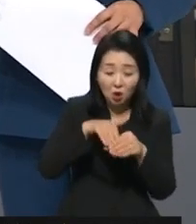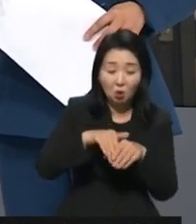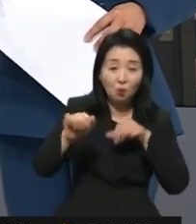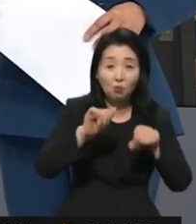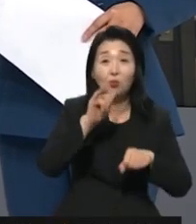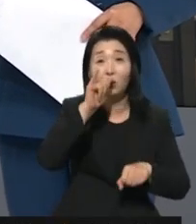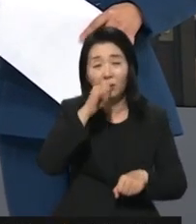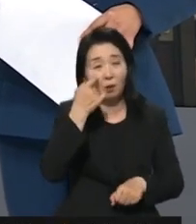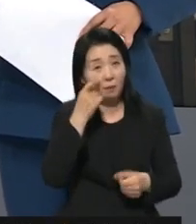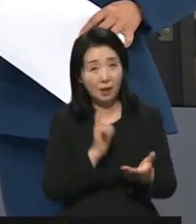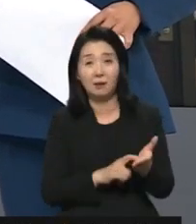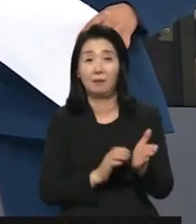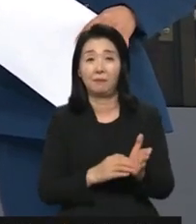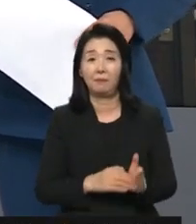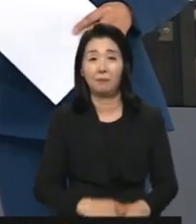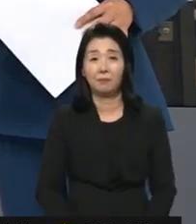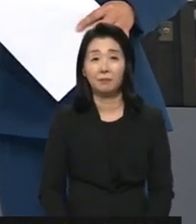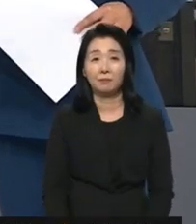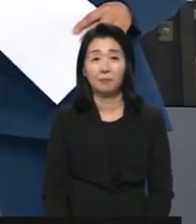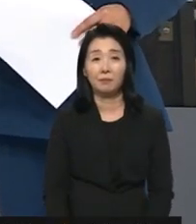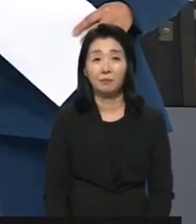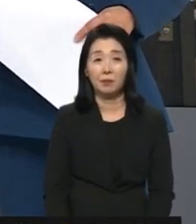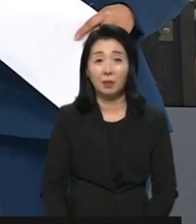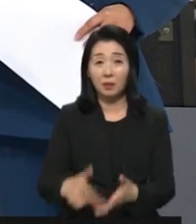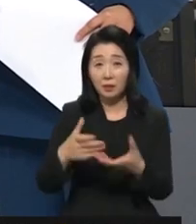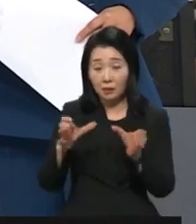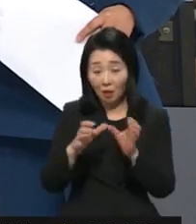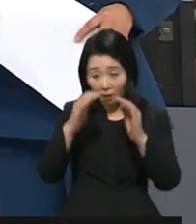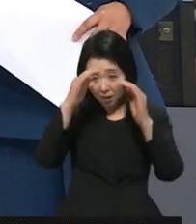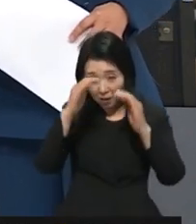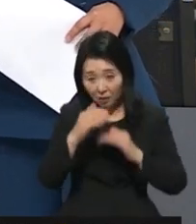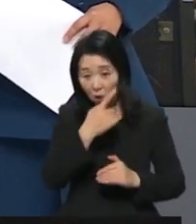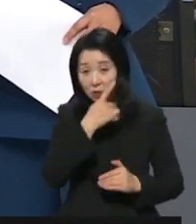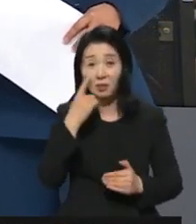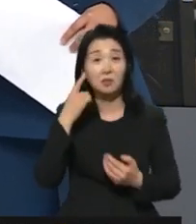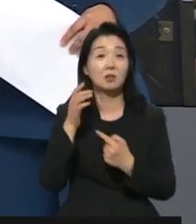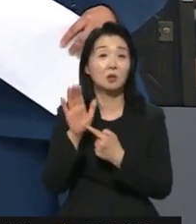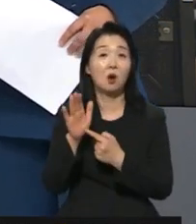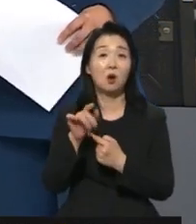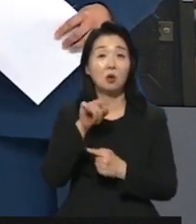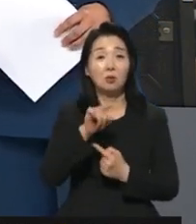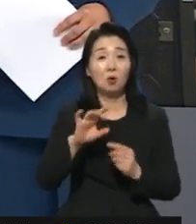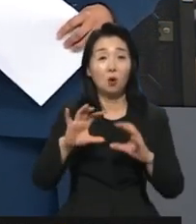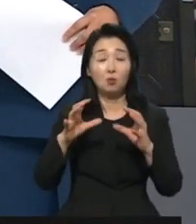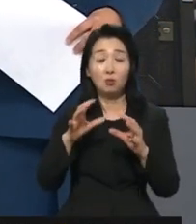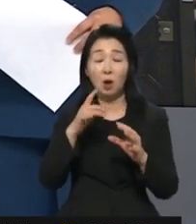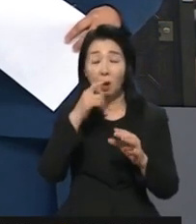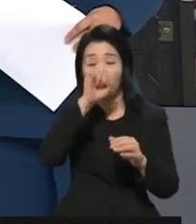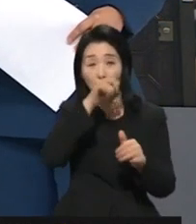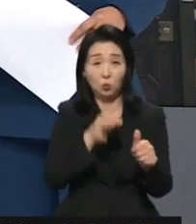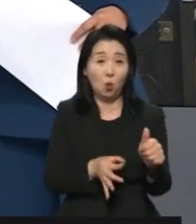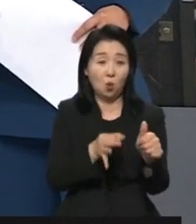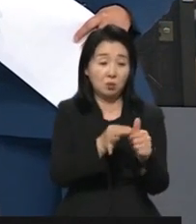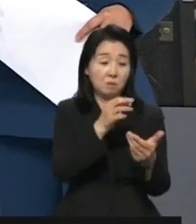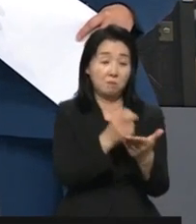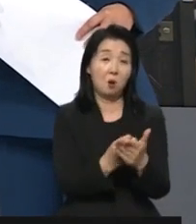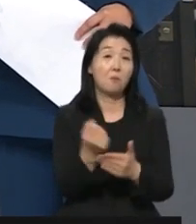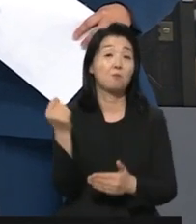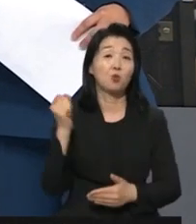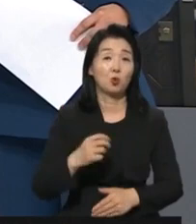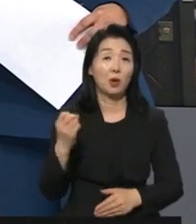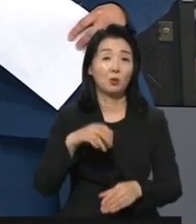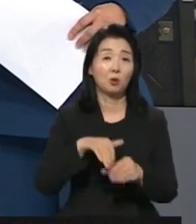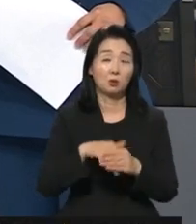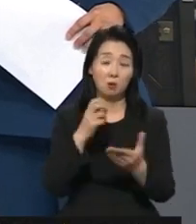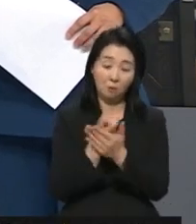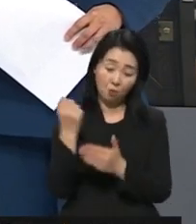정황을 잡았다고 오늘 이야기를 했는데요. 단체 대화방 내용을 증거로 들었는데 이거 국가보조금법 위반이자